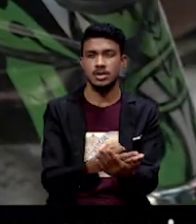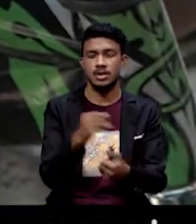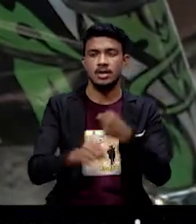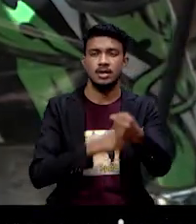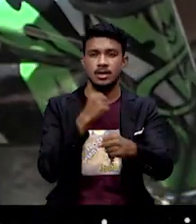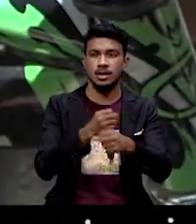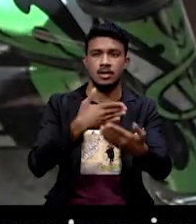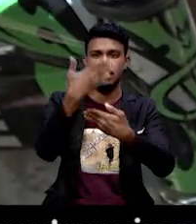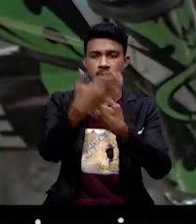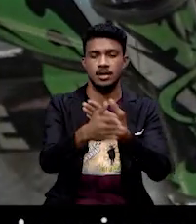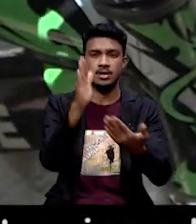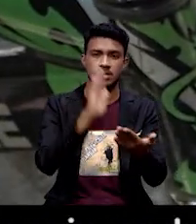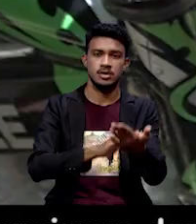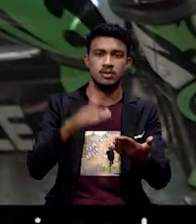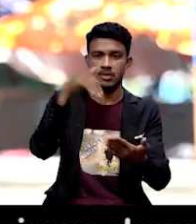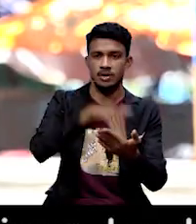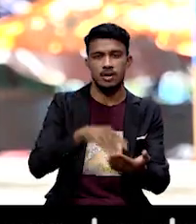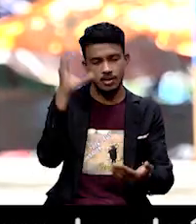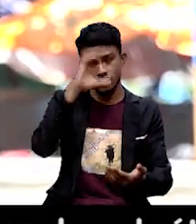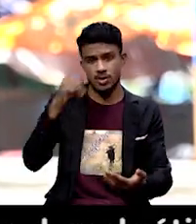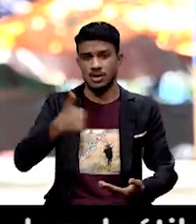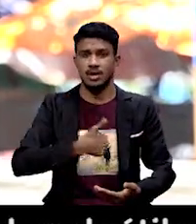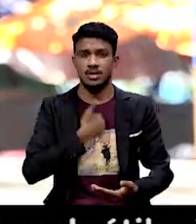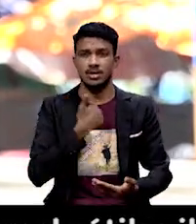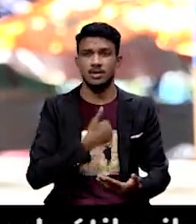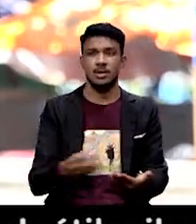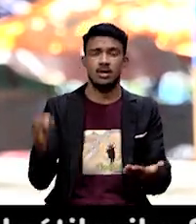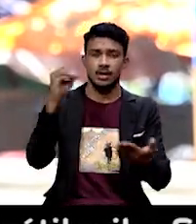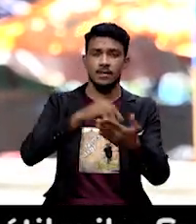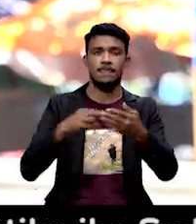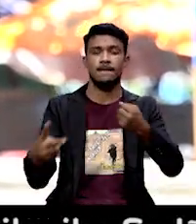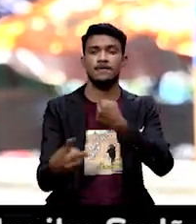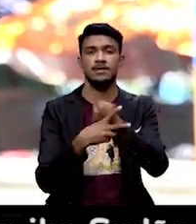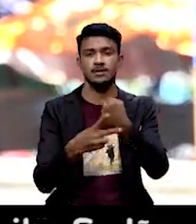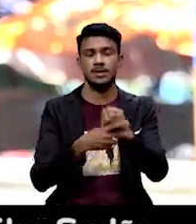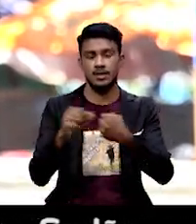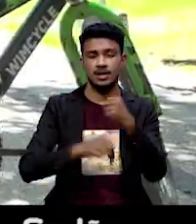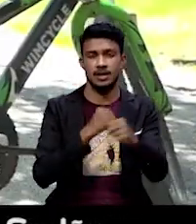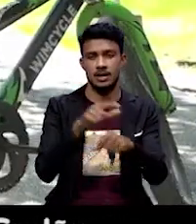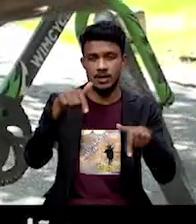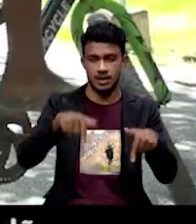fali. Aku desir ba buka rasi. Rai ba tinun idane atu sekolah fali. Tambah SMP kelas 1.